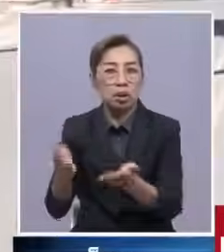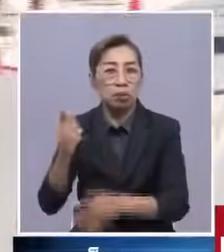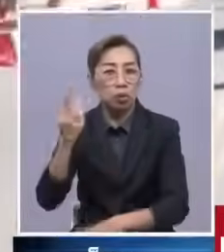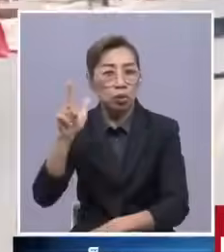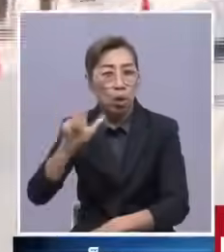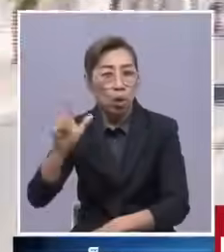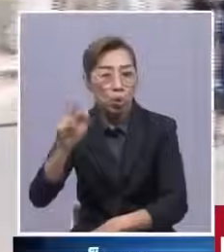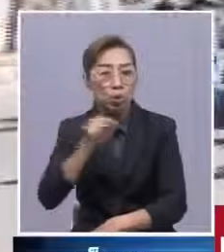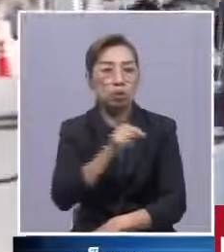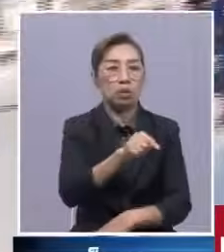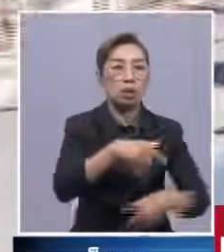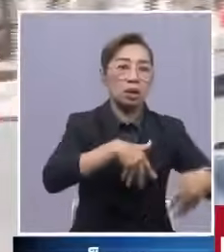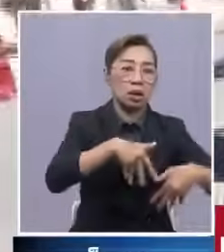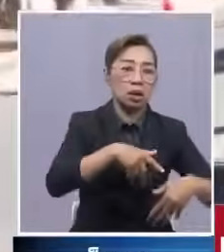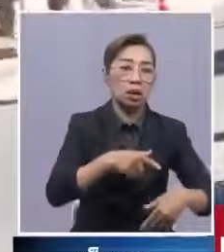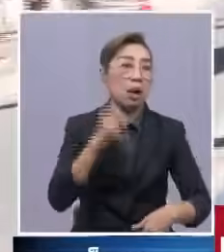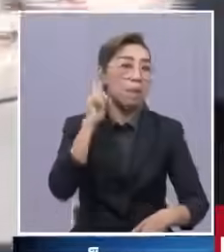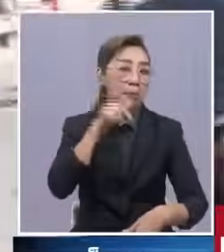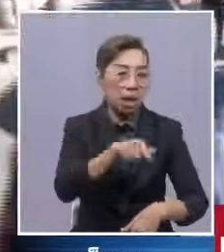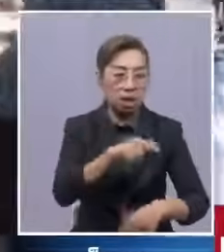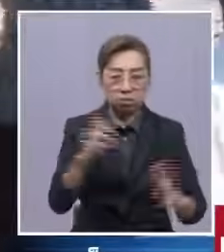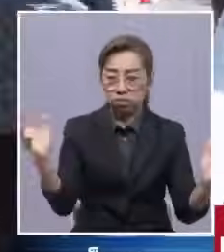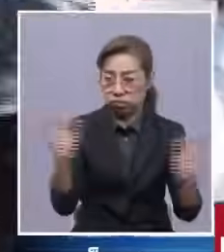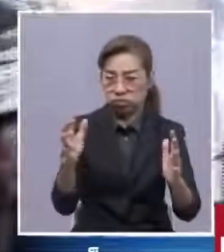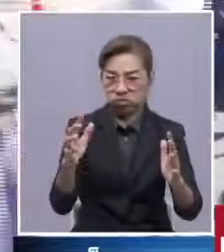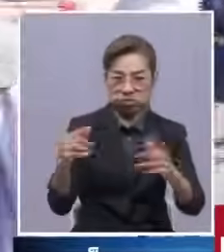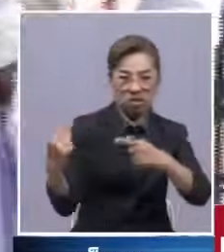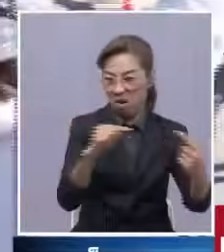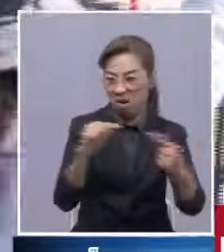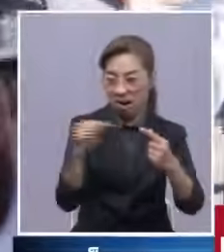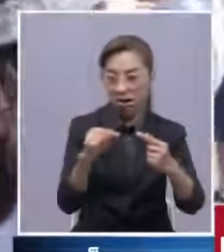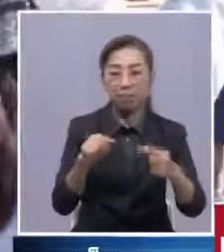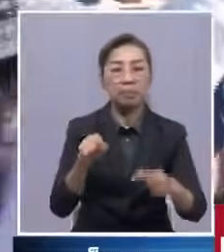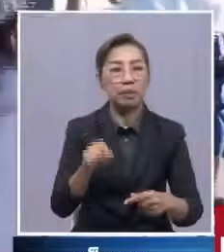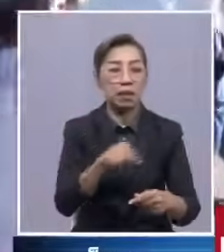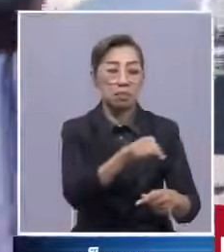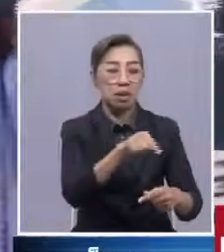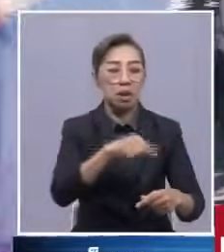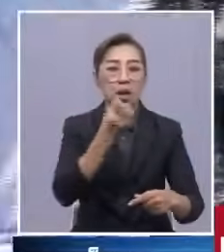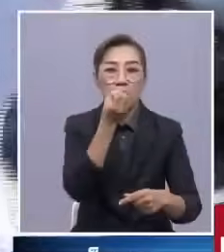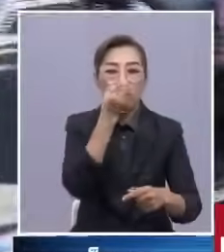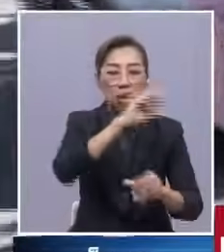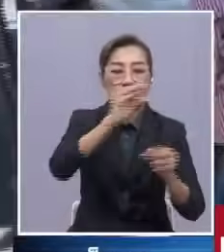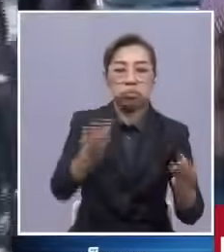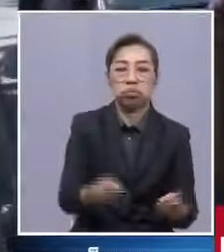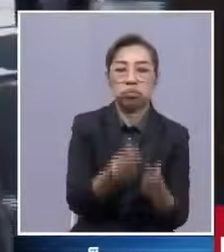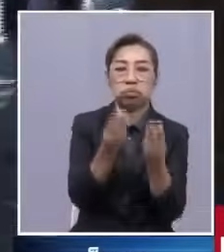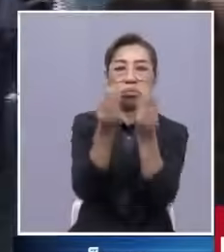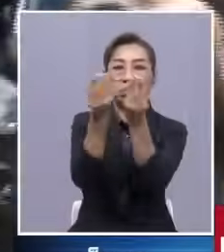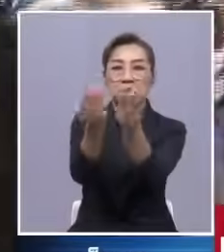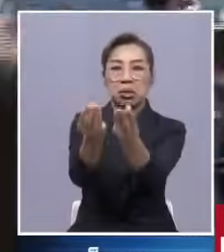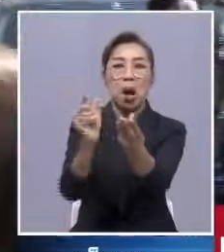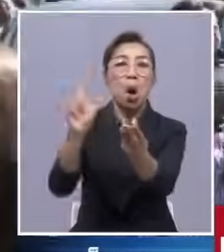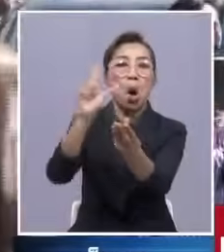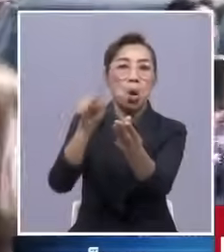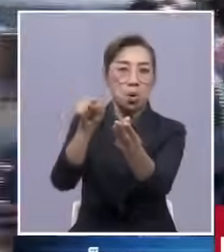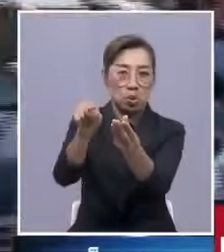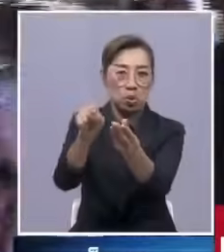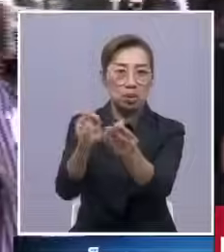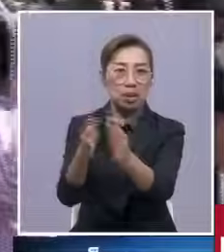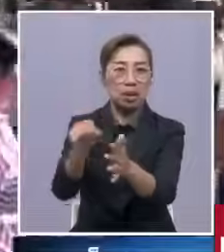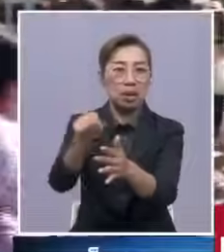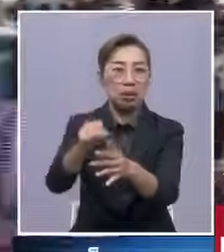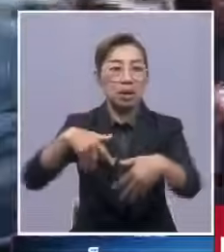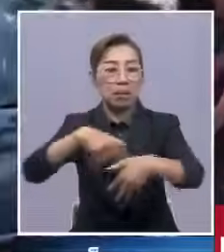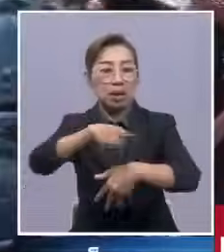ปากเสียงกันบริเวณด้านหน้าศาลครับมีการนำพวงหรีดมาให้กับลุงพลนะครับนอกจากนี้บรรดากองเชียร์ต่างโห่ร้องดีใจ